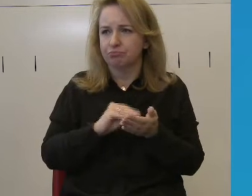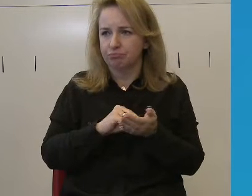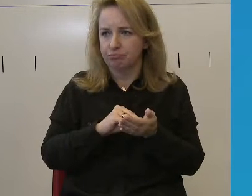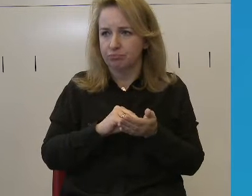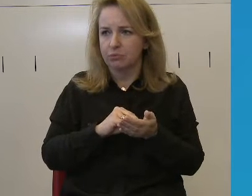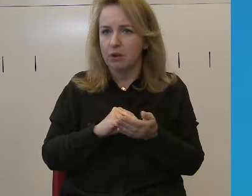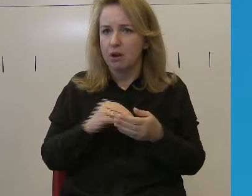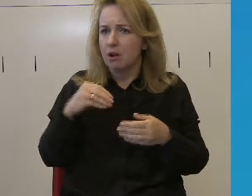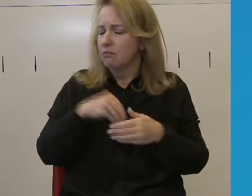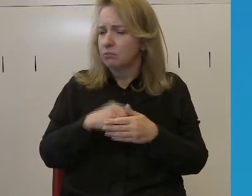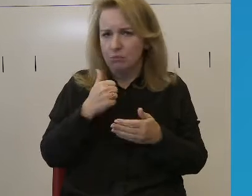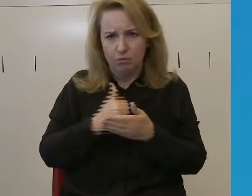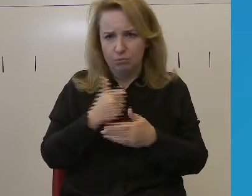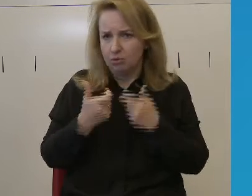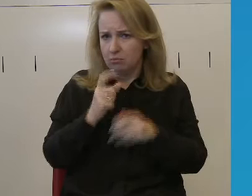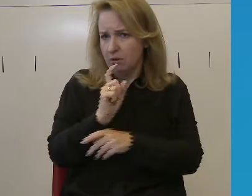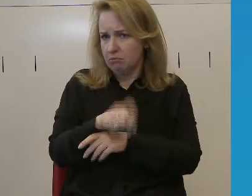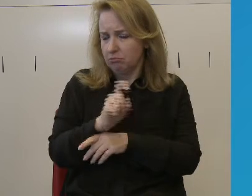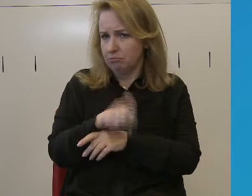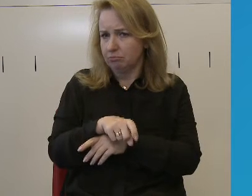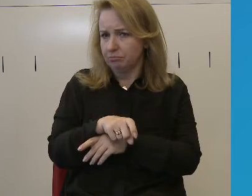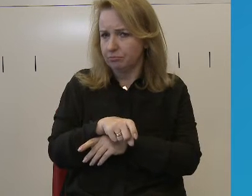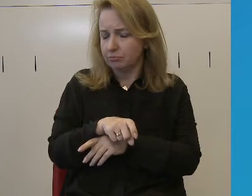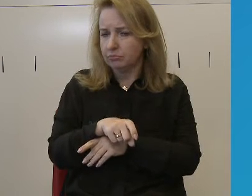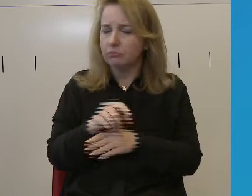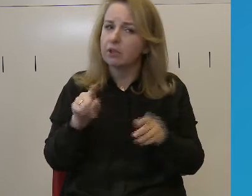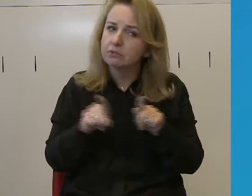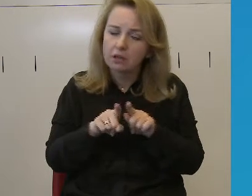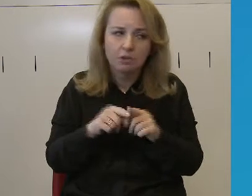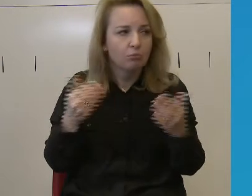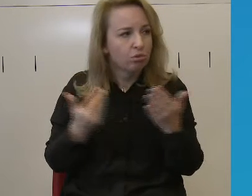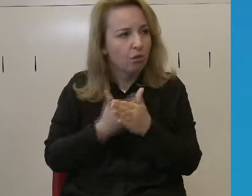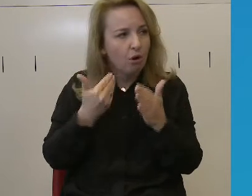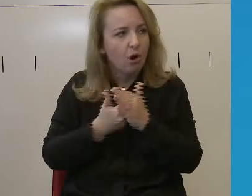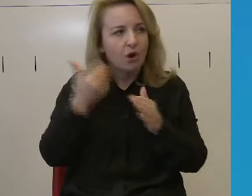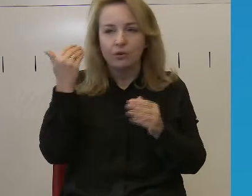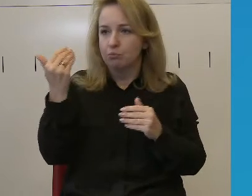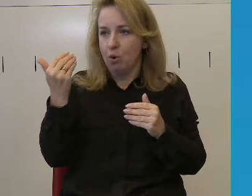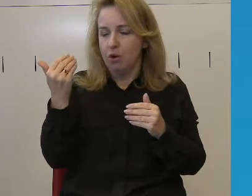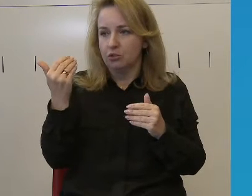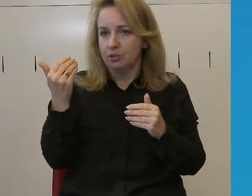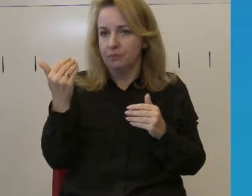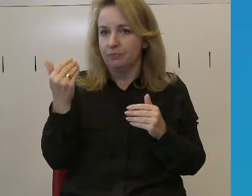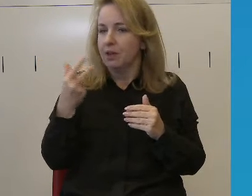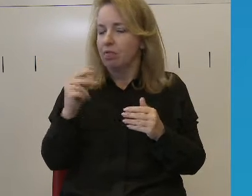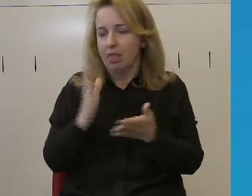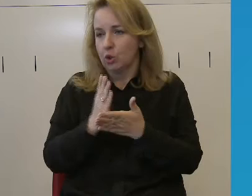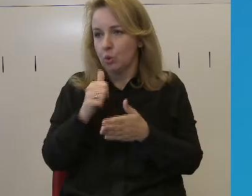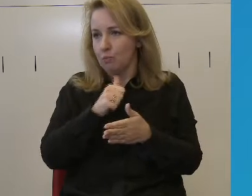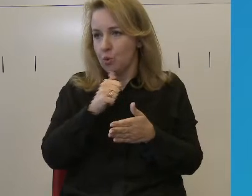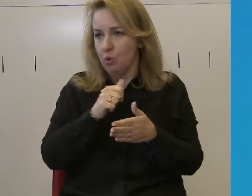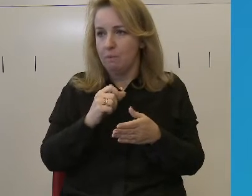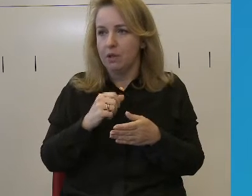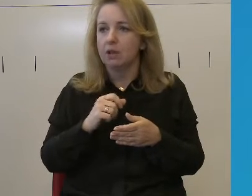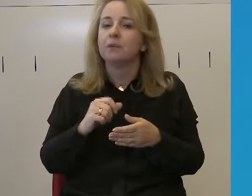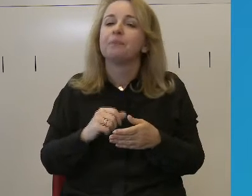być niezauważona. Czy wreszcie innowacje społeczne, chociaż niekoniecznie muszą być to eksperymenty społeczne. Jeżeli